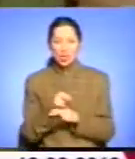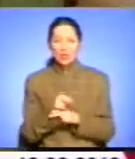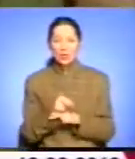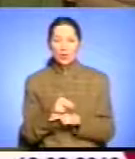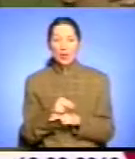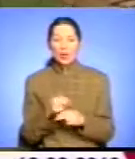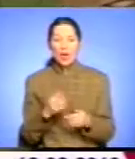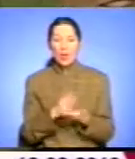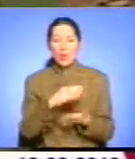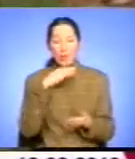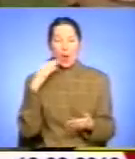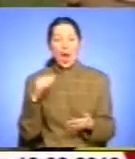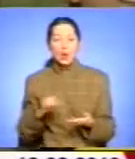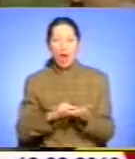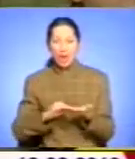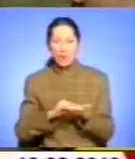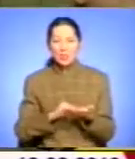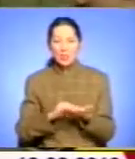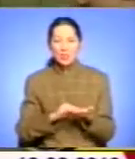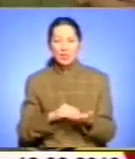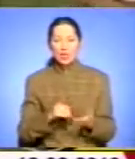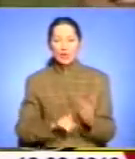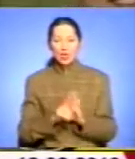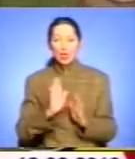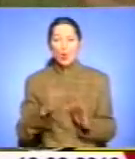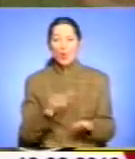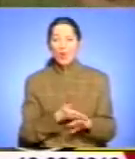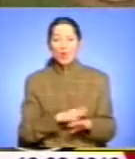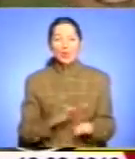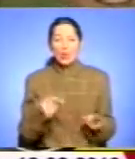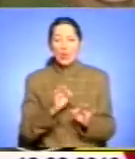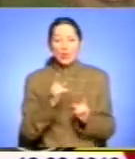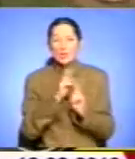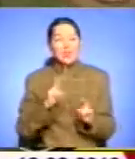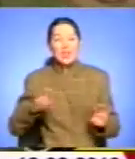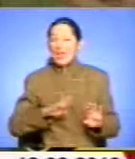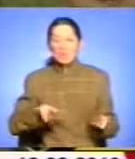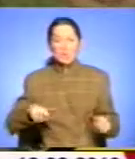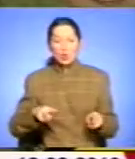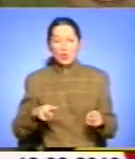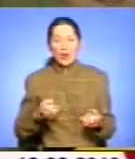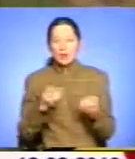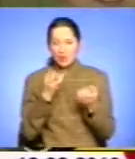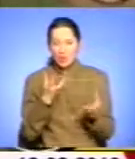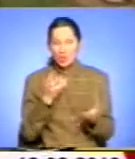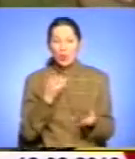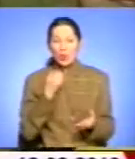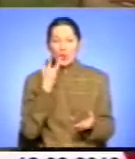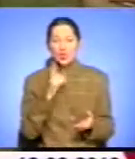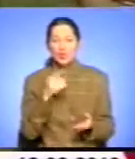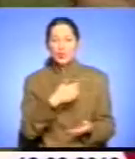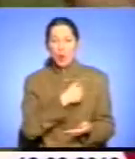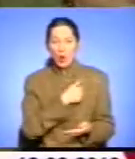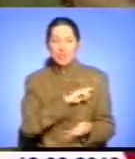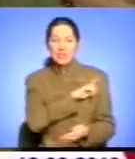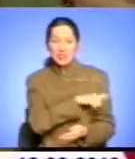репетицій. Звичайно, спочатку було важко, бо ми ніколи не танцювали. Ну, але, звичайно, якщо чогось захотіти